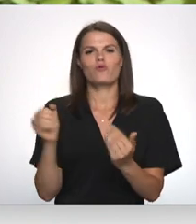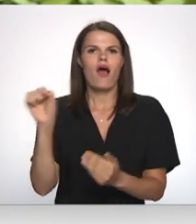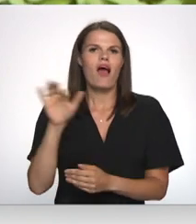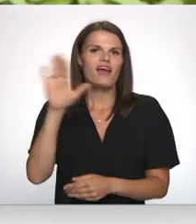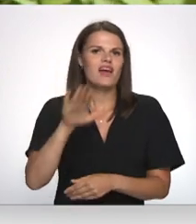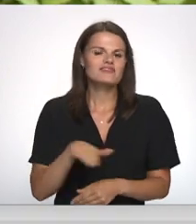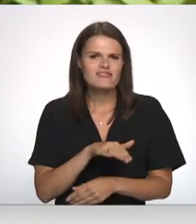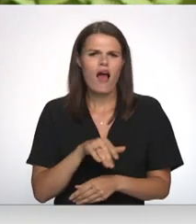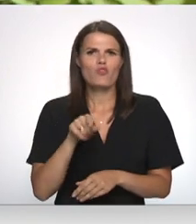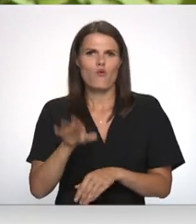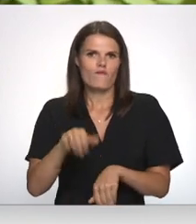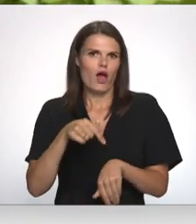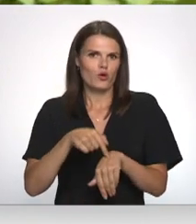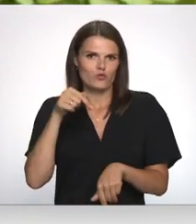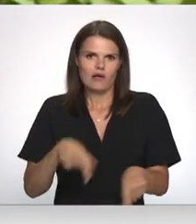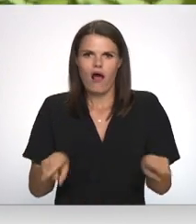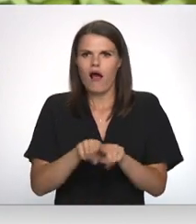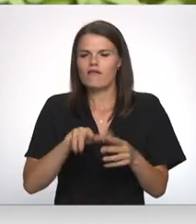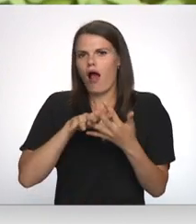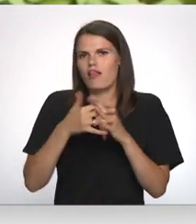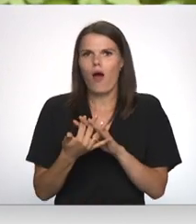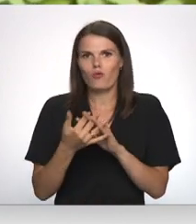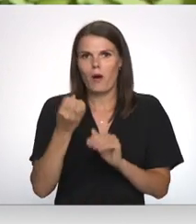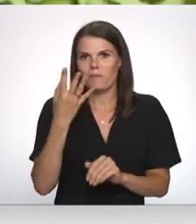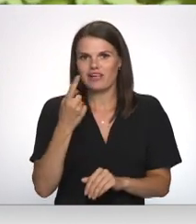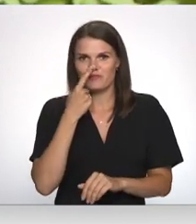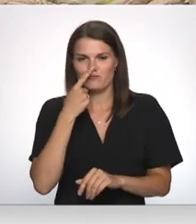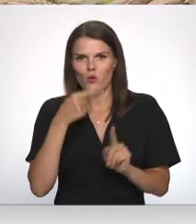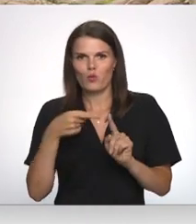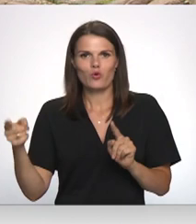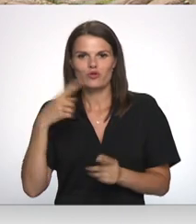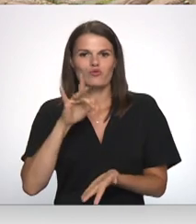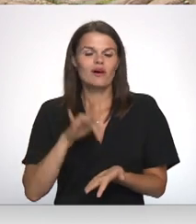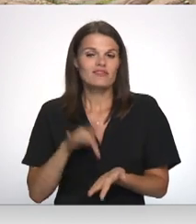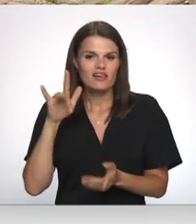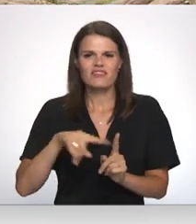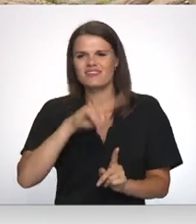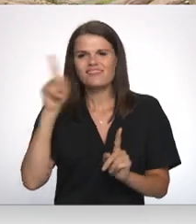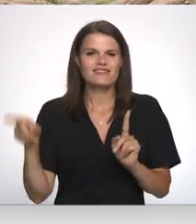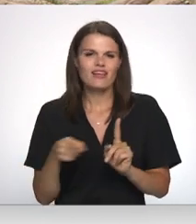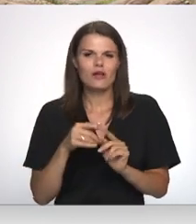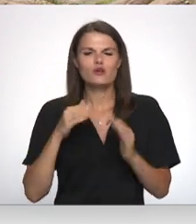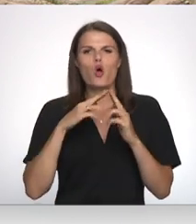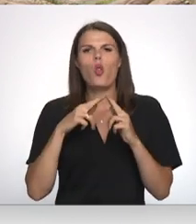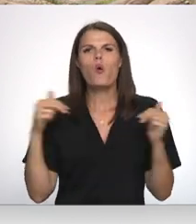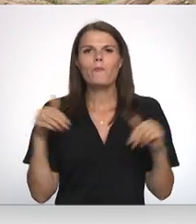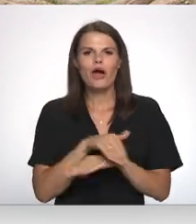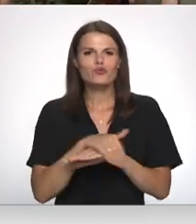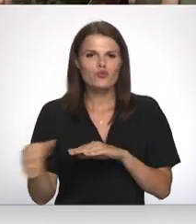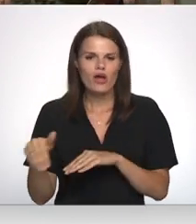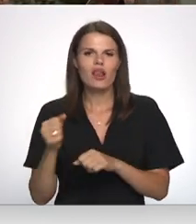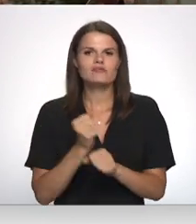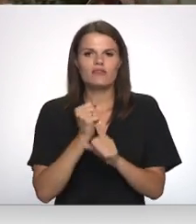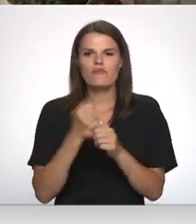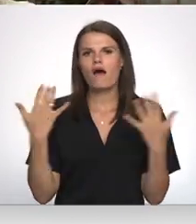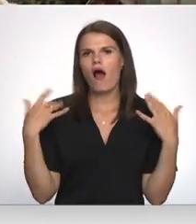kad tu var saisties tā kā laukos tur 15 minūtes no centra. Visas dienas garumā nometņu ielā darbojas āra